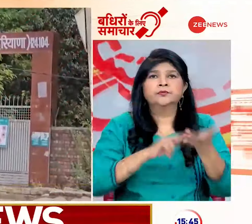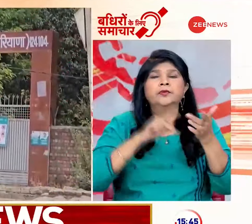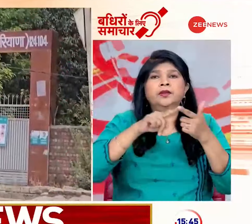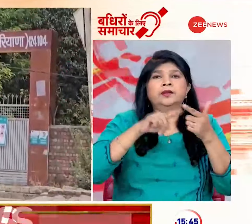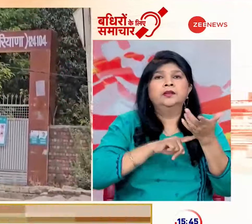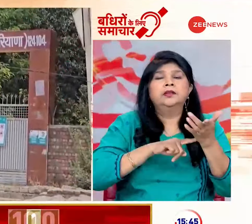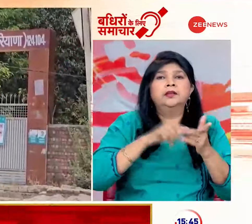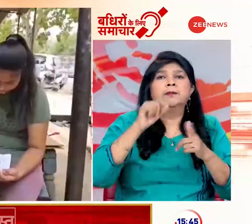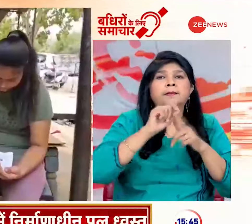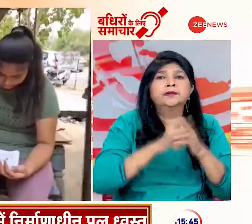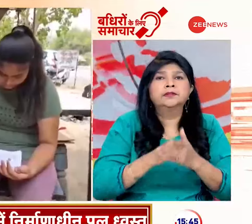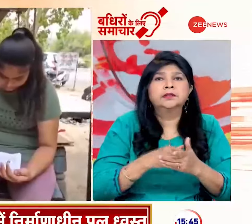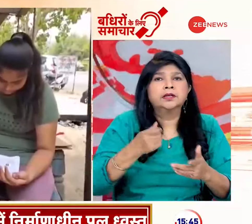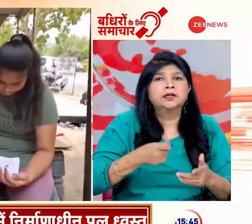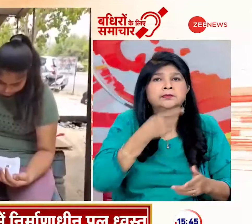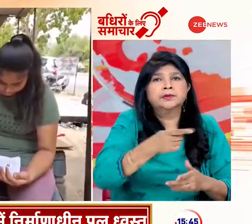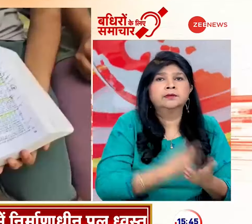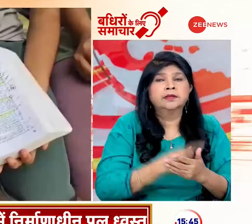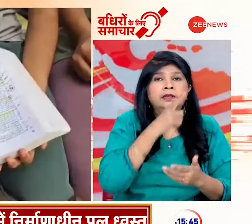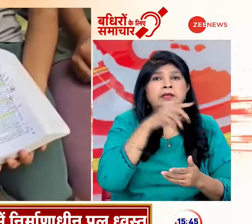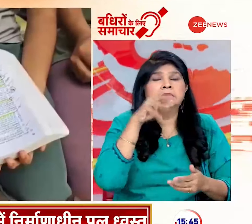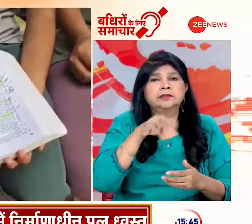नीट परीक्षा में ग्रेस मार्क्स पाने वाले